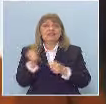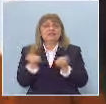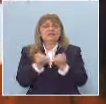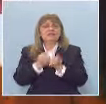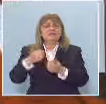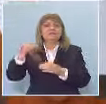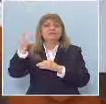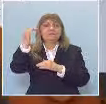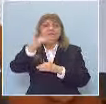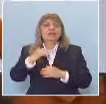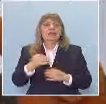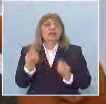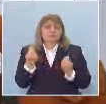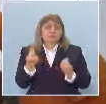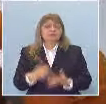класирането.